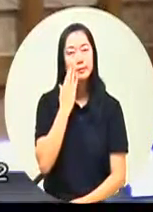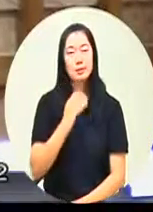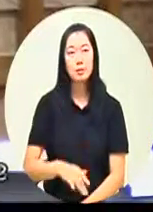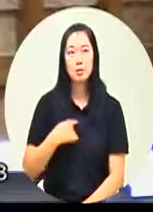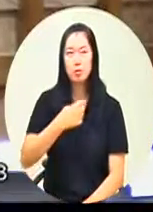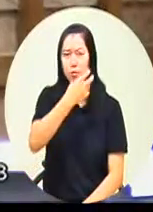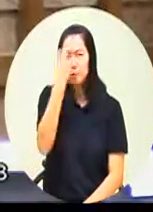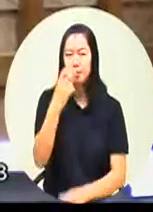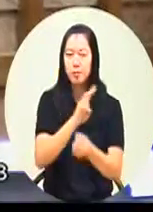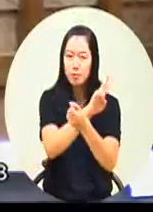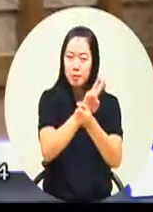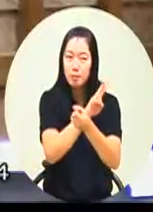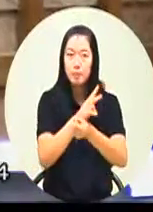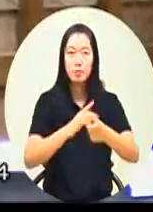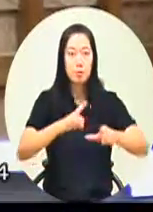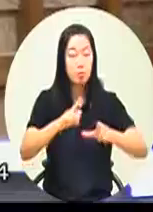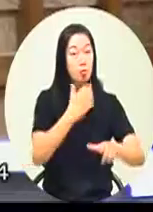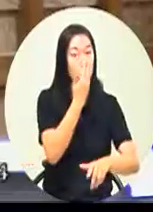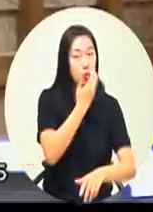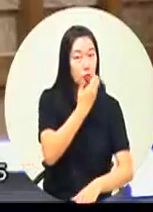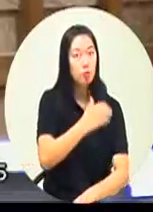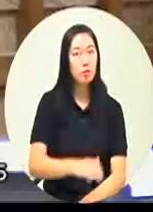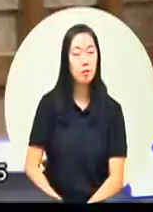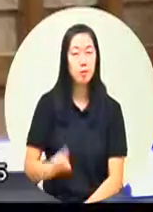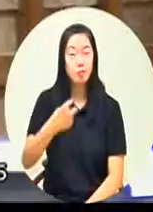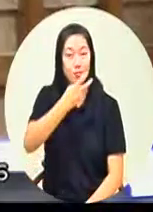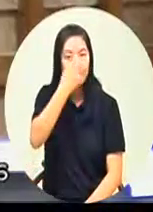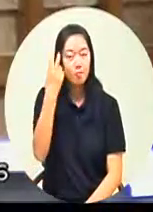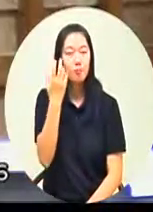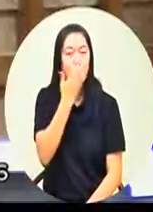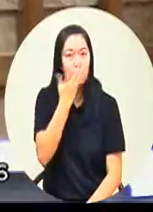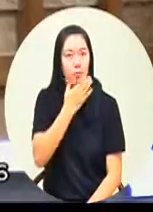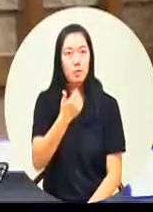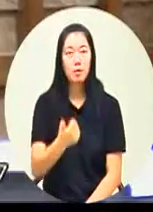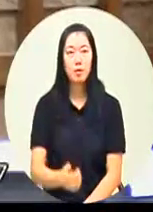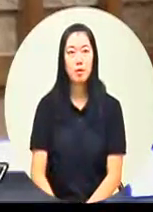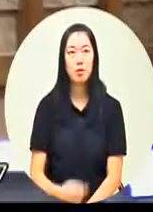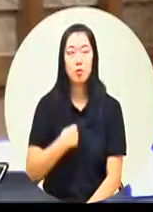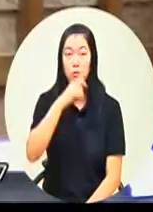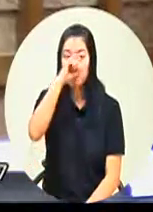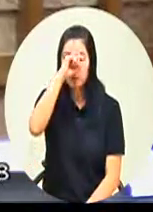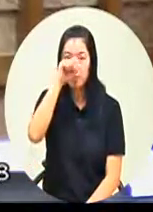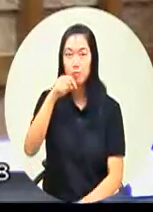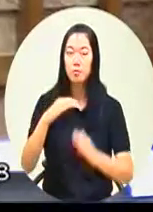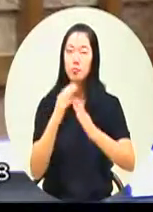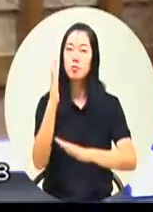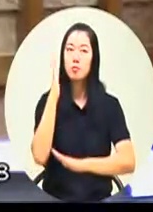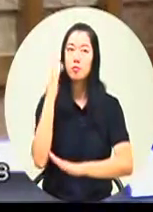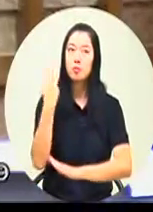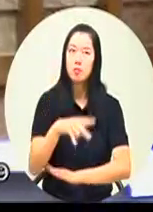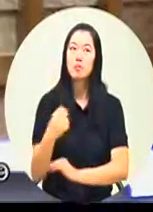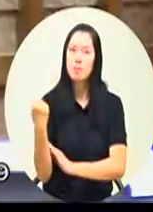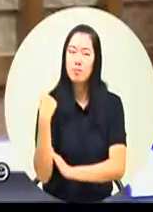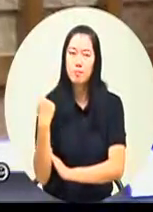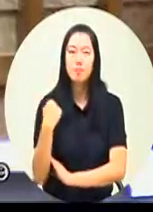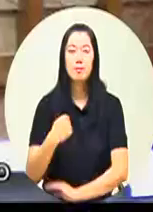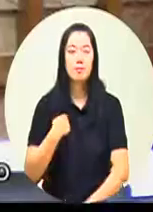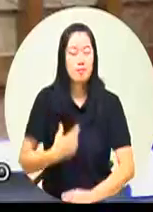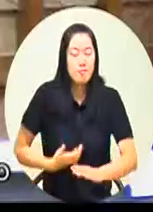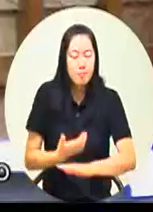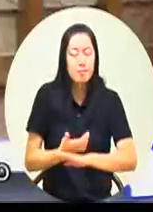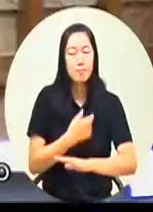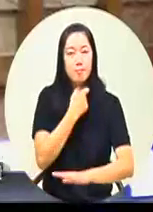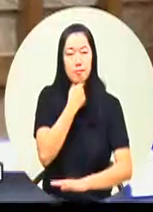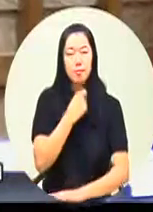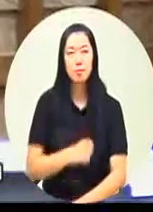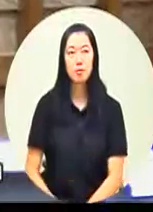园的美，去发现林园的美，我希望我们现在市府这边也真的要 很用心、啊、